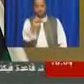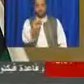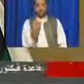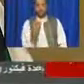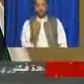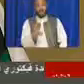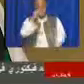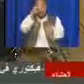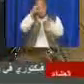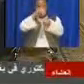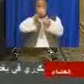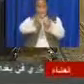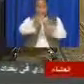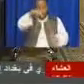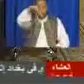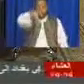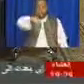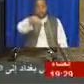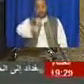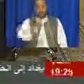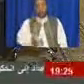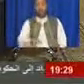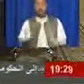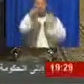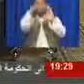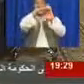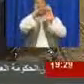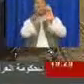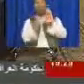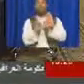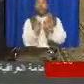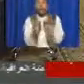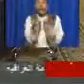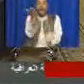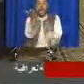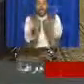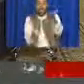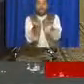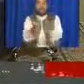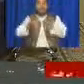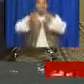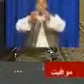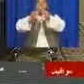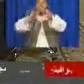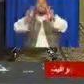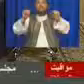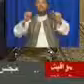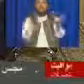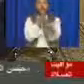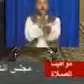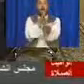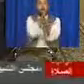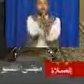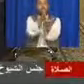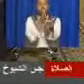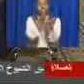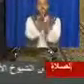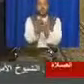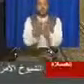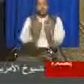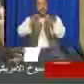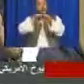اشاد ينبغي الان ان نضع العدل والميزان الحق بحيث